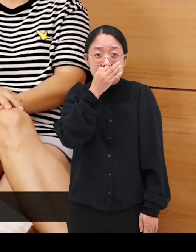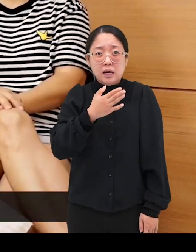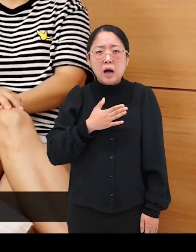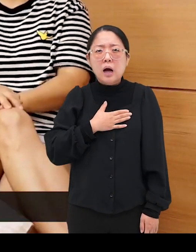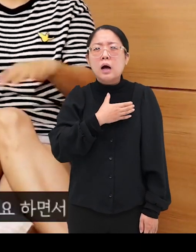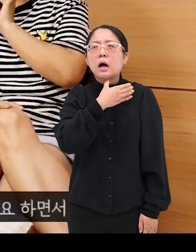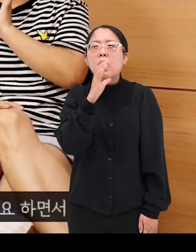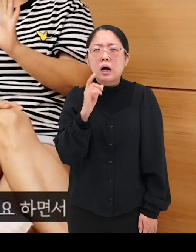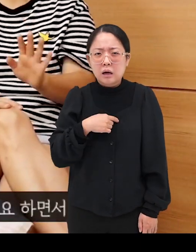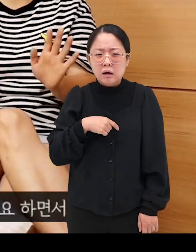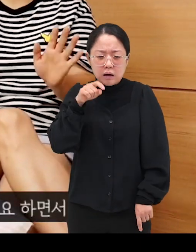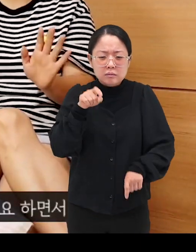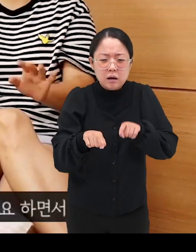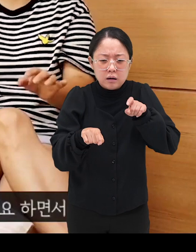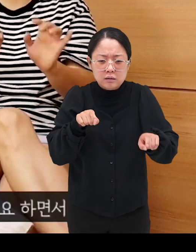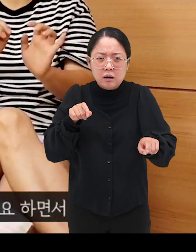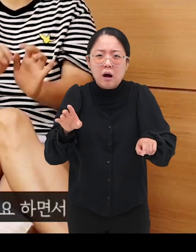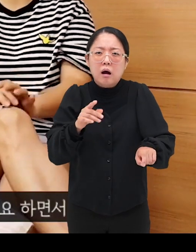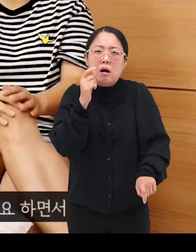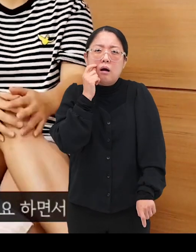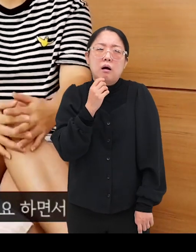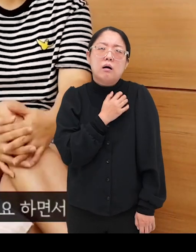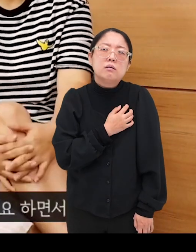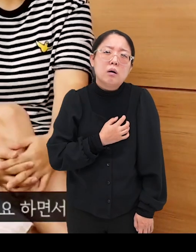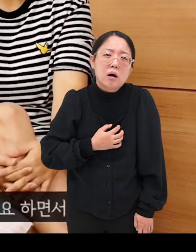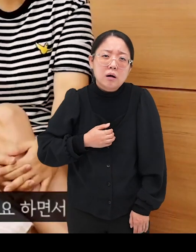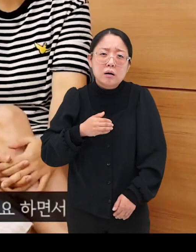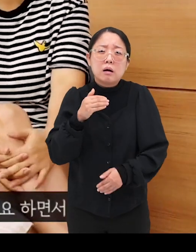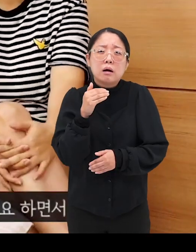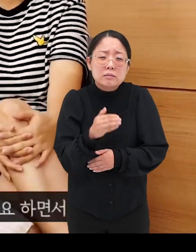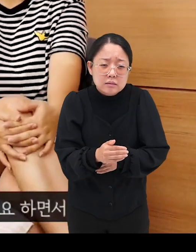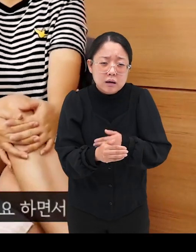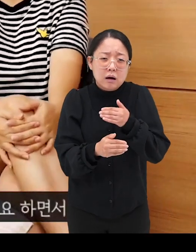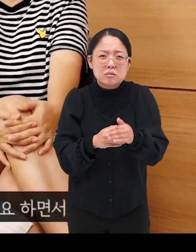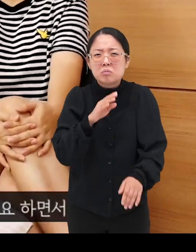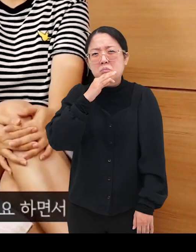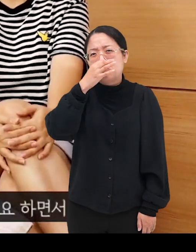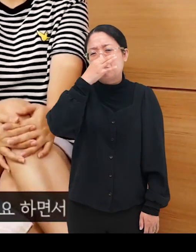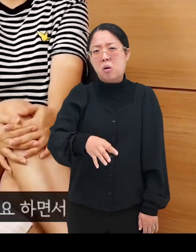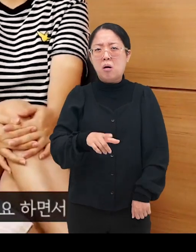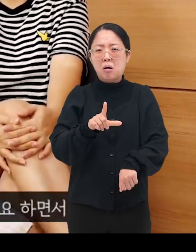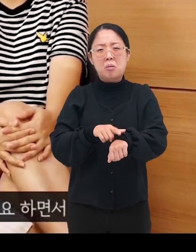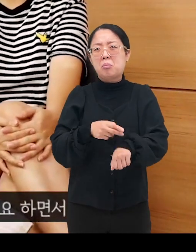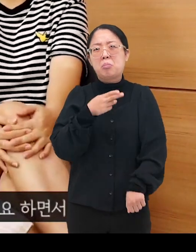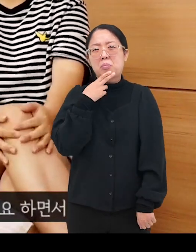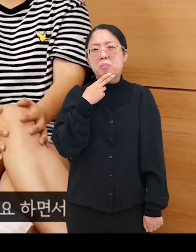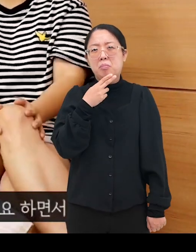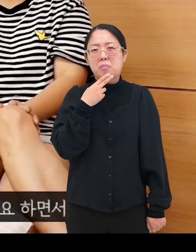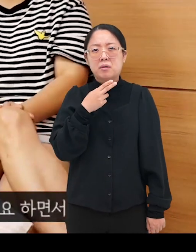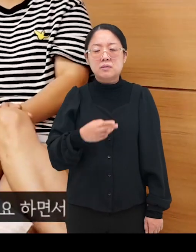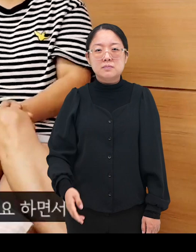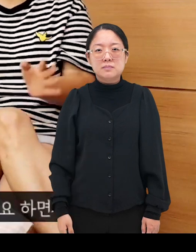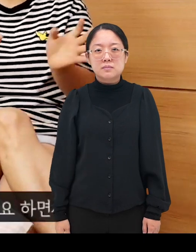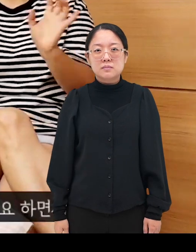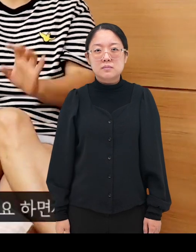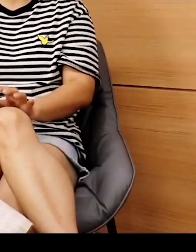너무 힘들었고 중년에 그 독수리 타법의 슬픔 그게 조금 과정이 힘들었어요 하면서. 그래서 시간은